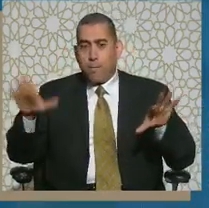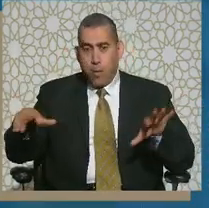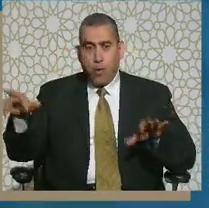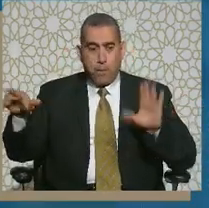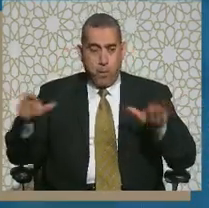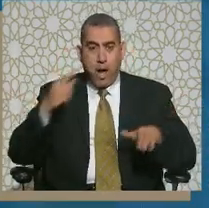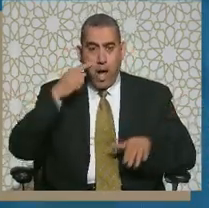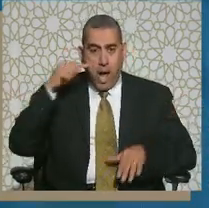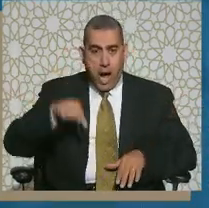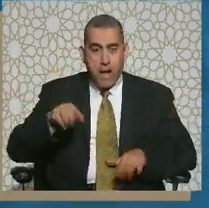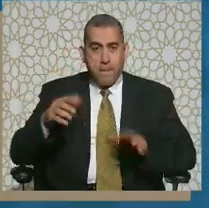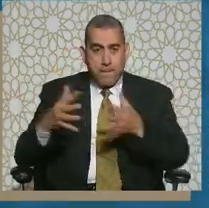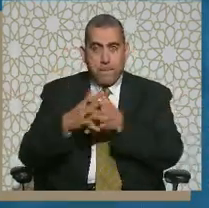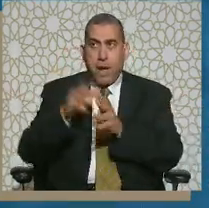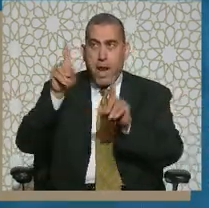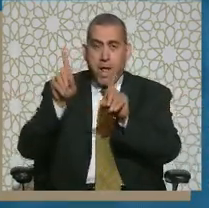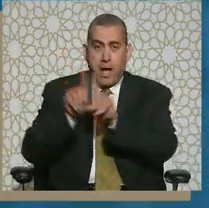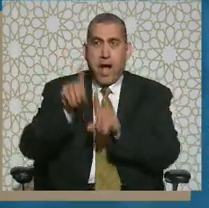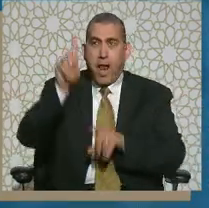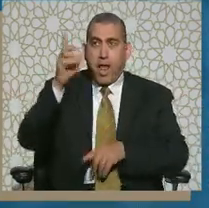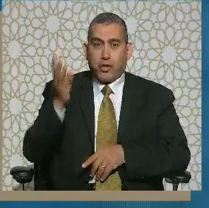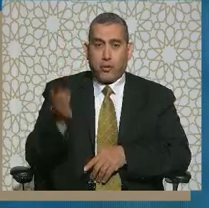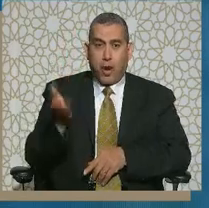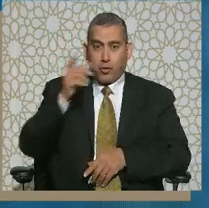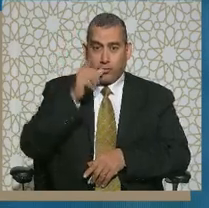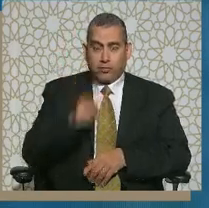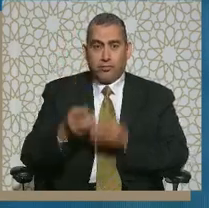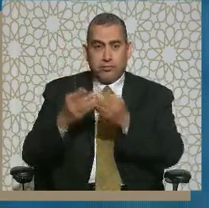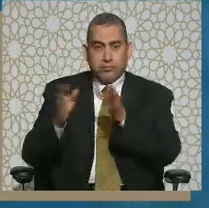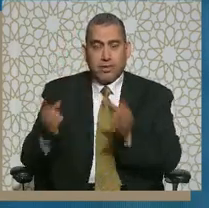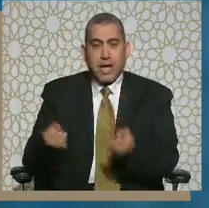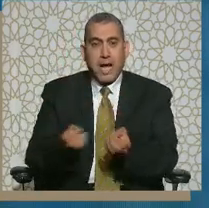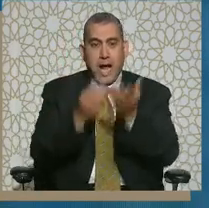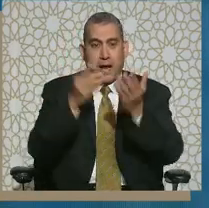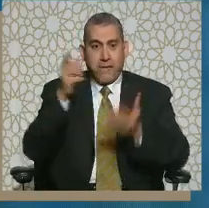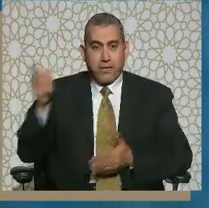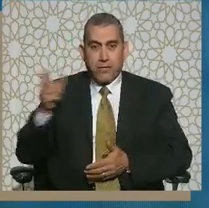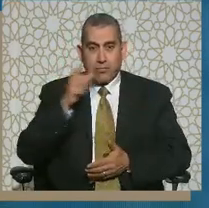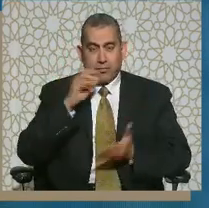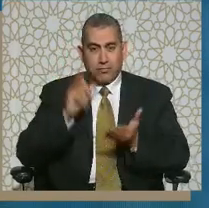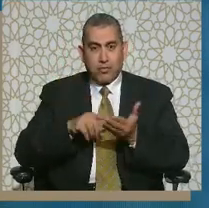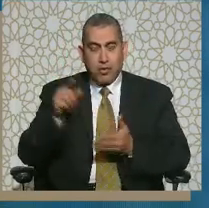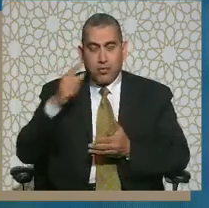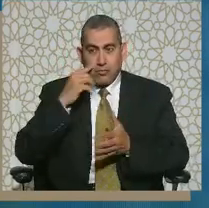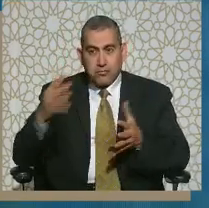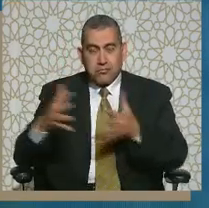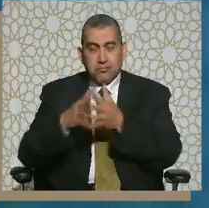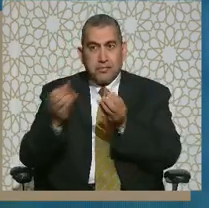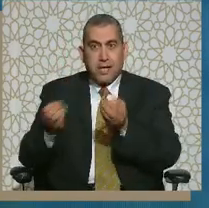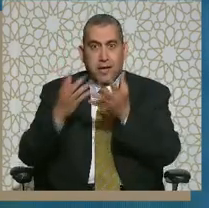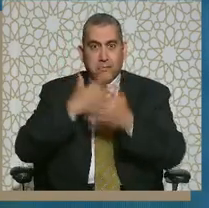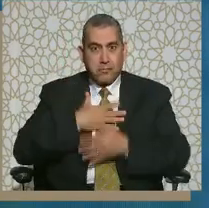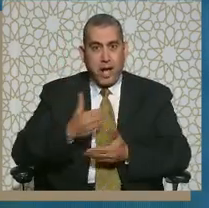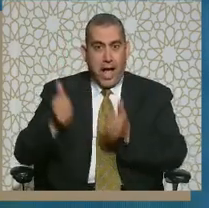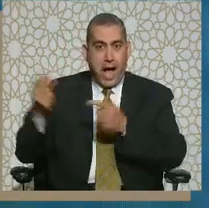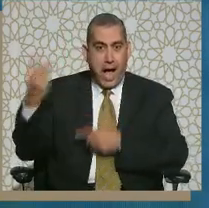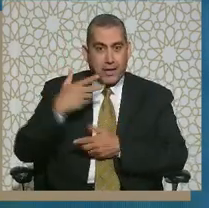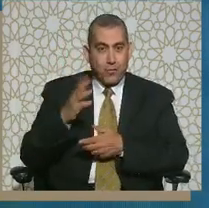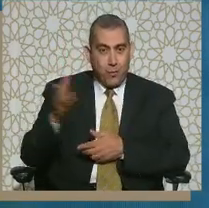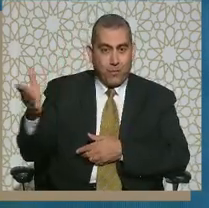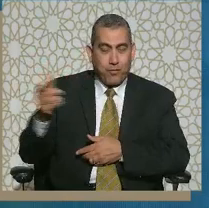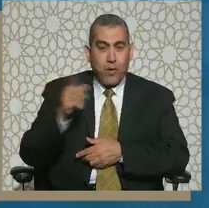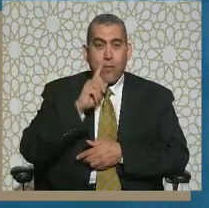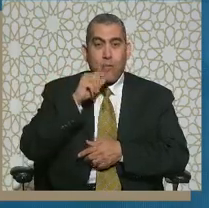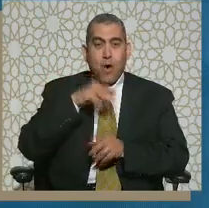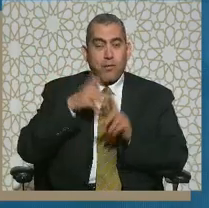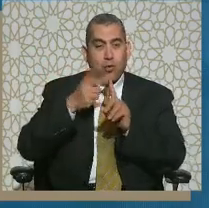حي باقي في حضره الله سبحانه وتعالى يفتح له ابواب الجنه فهو ممكن يكون في النعيم وحضره النبي صلى الله عليه وسلم